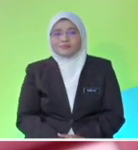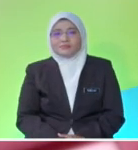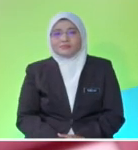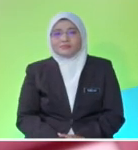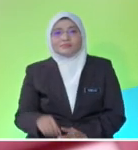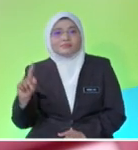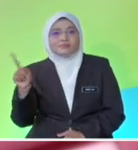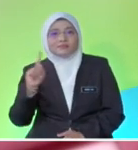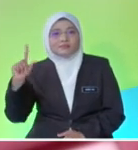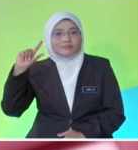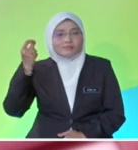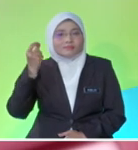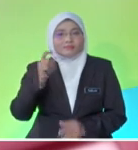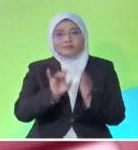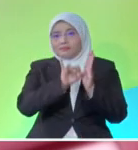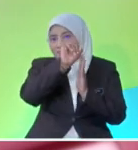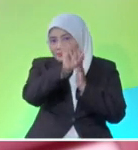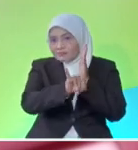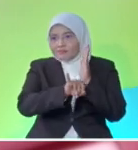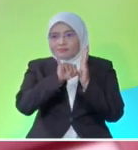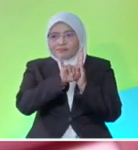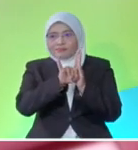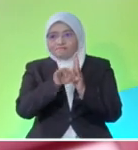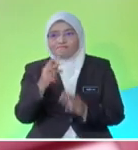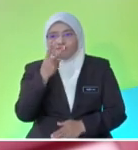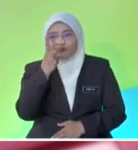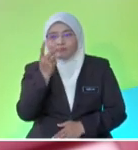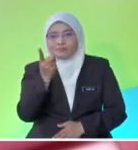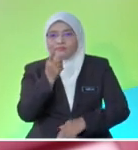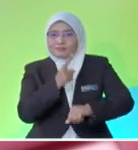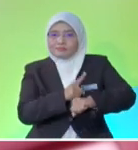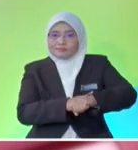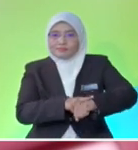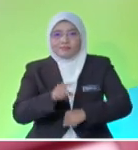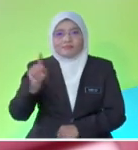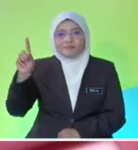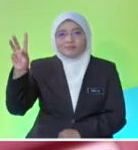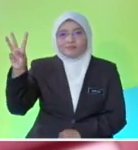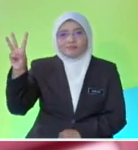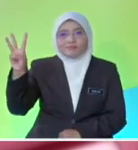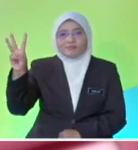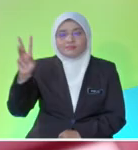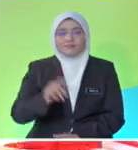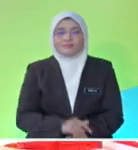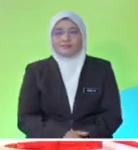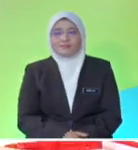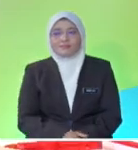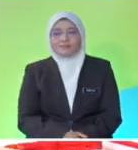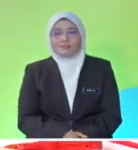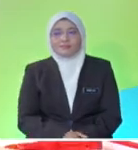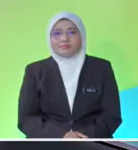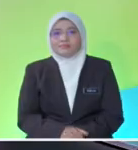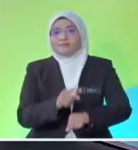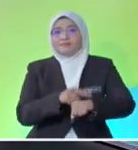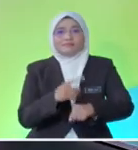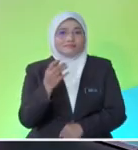Ya, betul. Tepat sekali. Ha, mudah kan bila kita ada jam sendiri. Pukul berapa